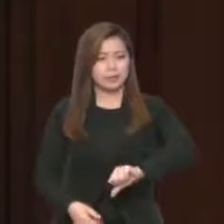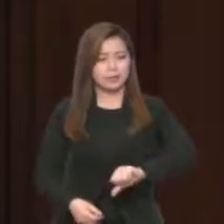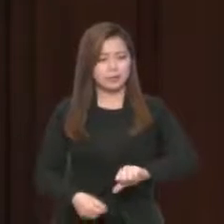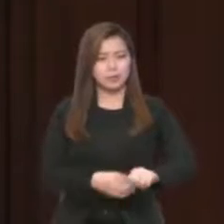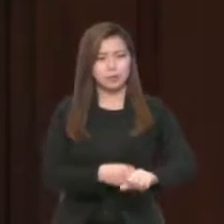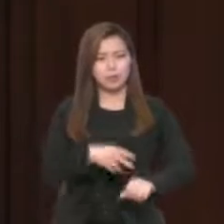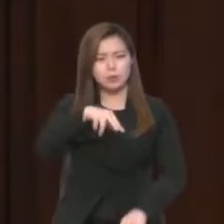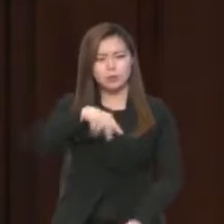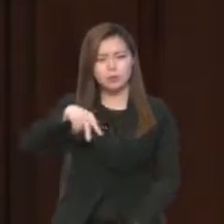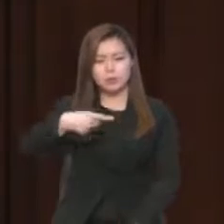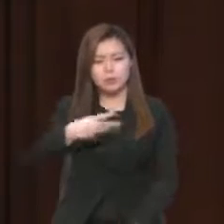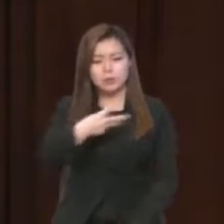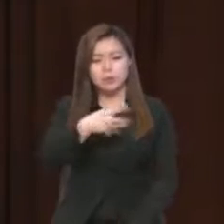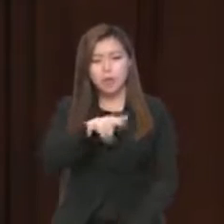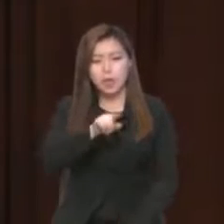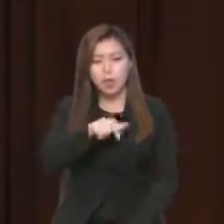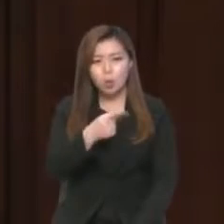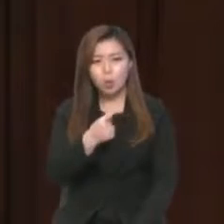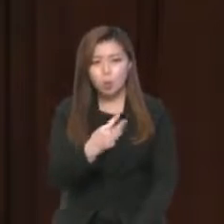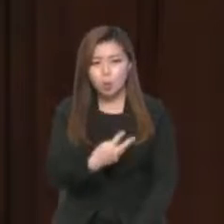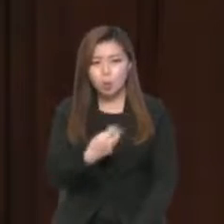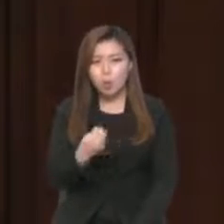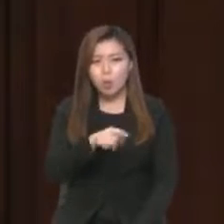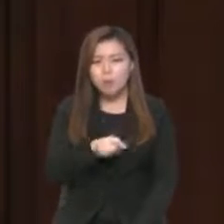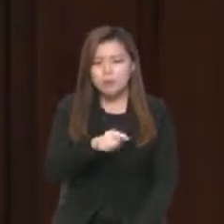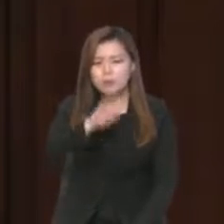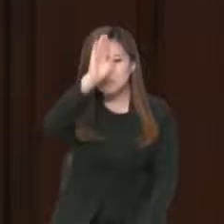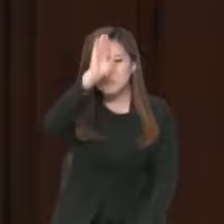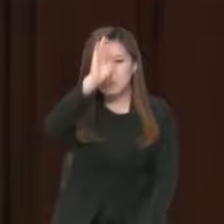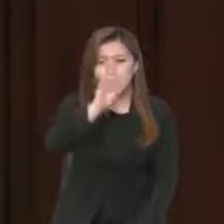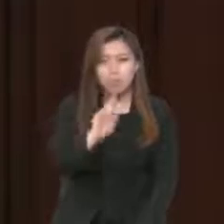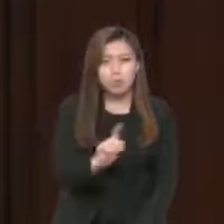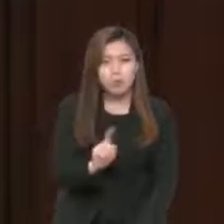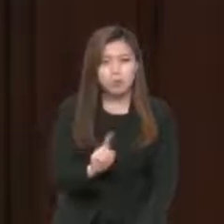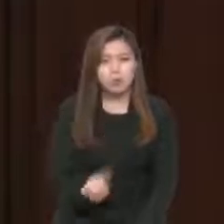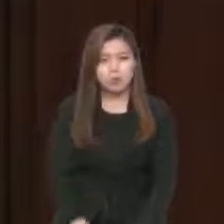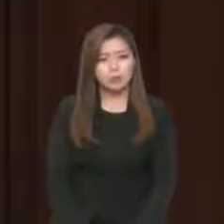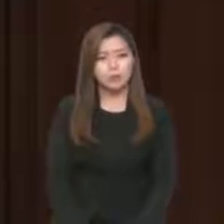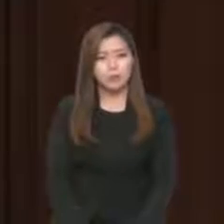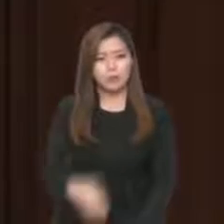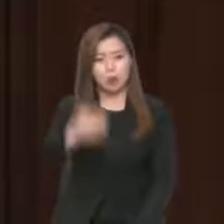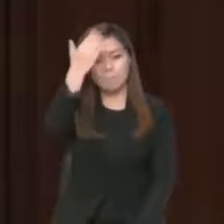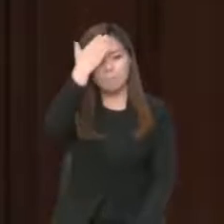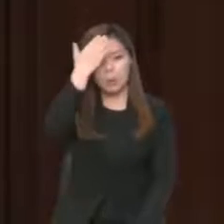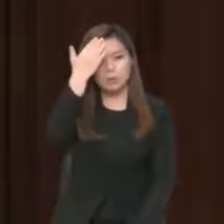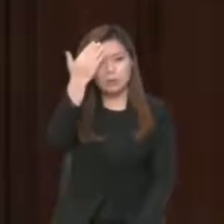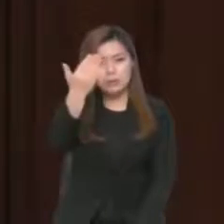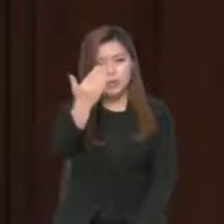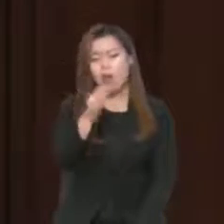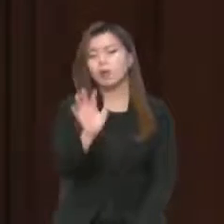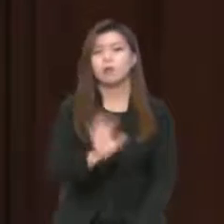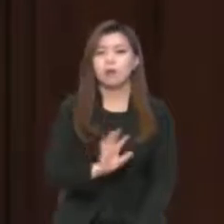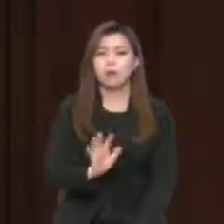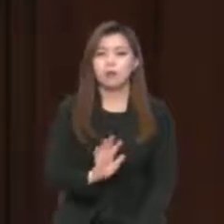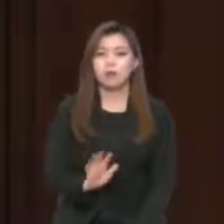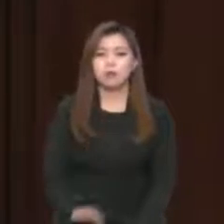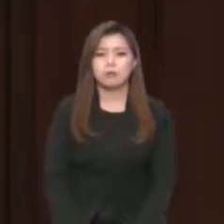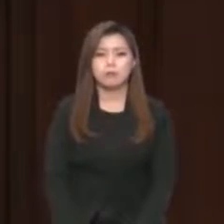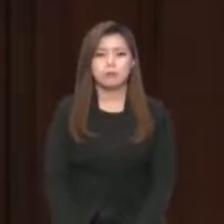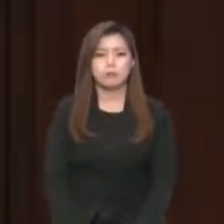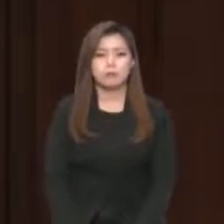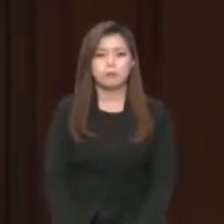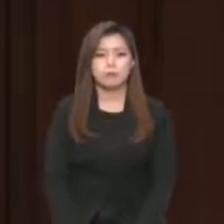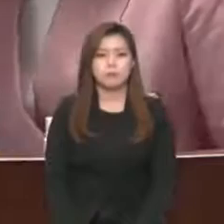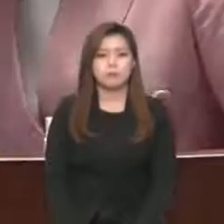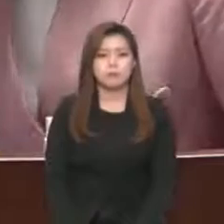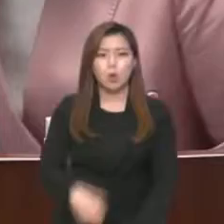연골 영화증과 추벽 증후군은 어떠한 경우에도 면제 사유에 해당하지 않습니다. 아무도